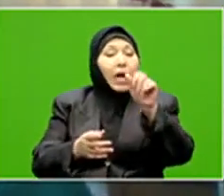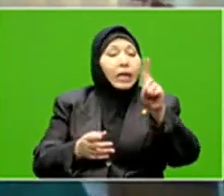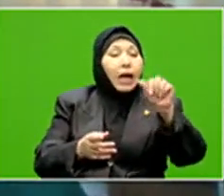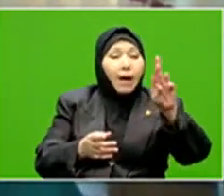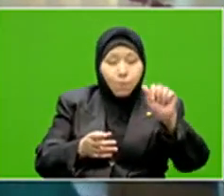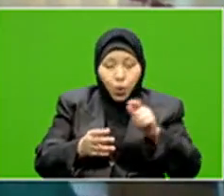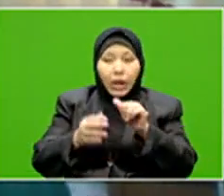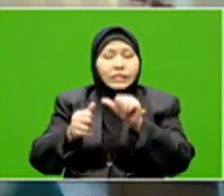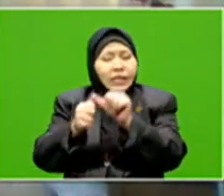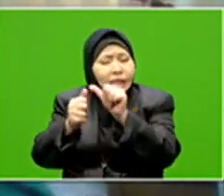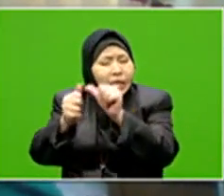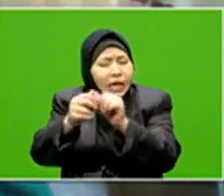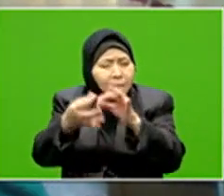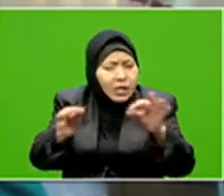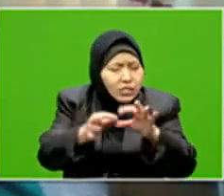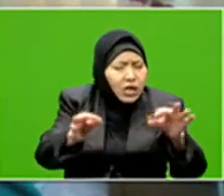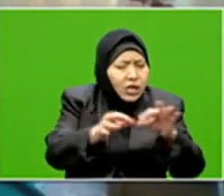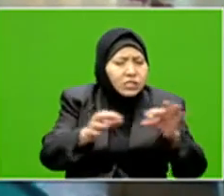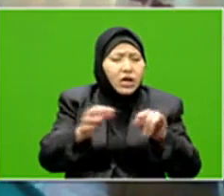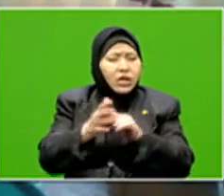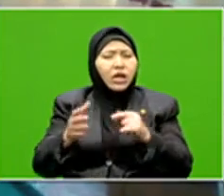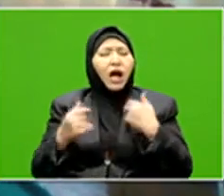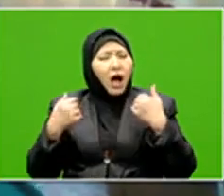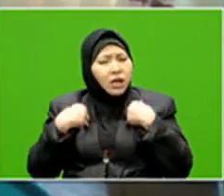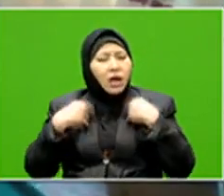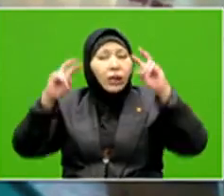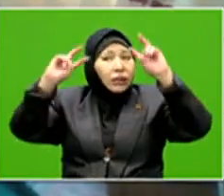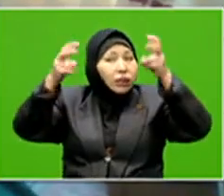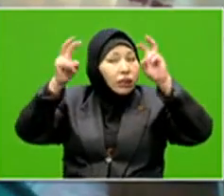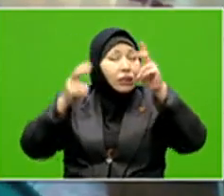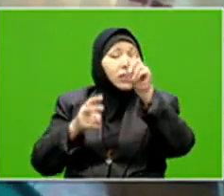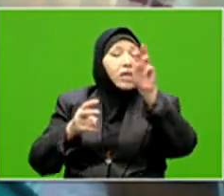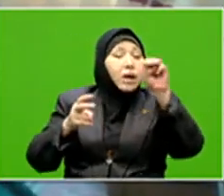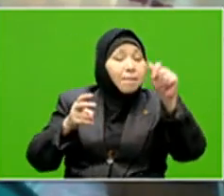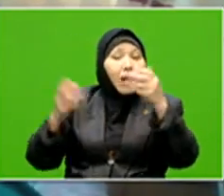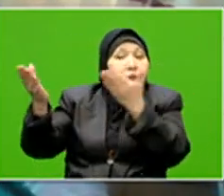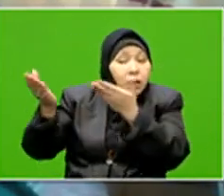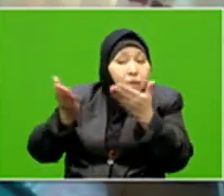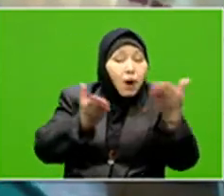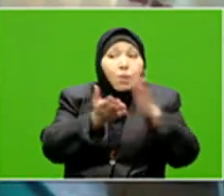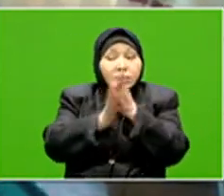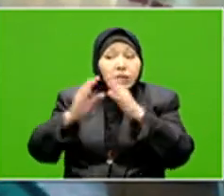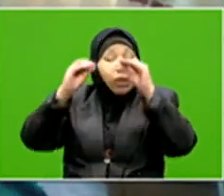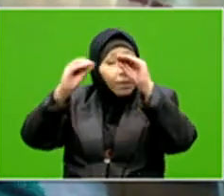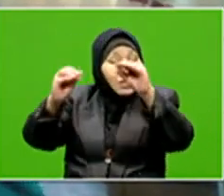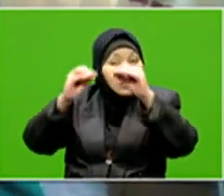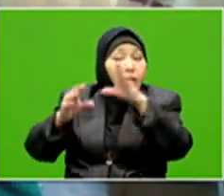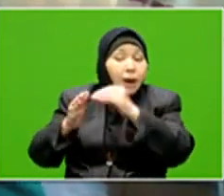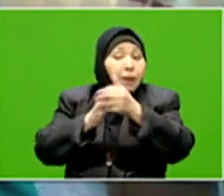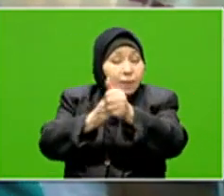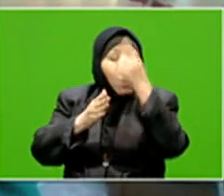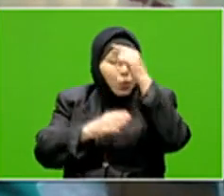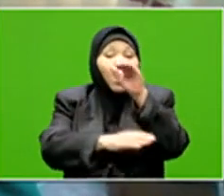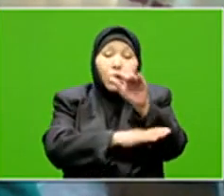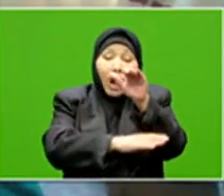setiap daripada kisah-kisah para anbiya ini ada tema-tema yang dibawakan sebagai pengajaran dan bimbingan untuk dakwah